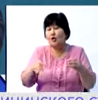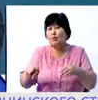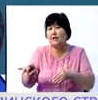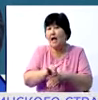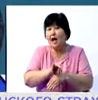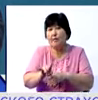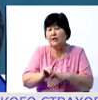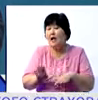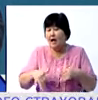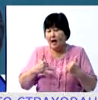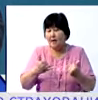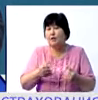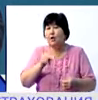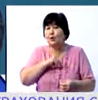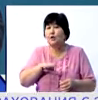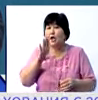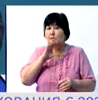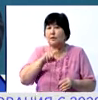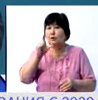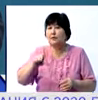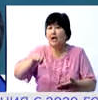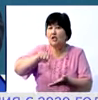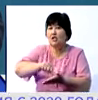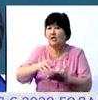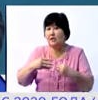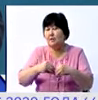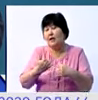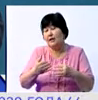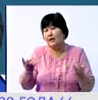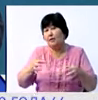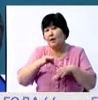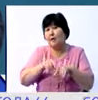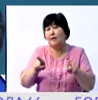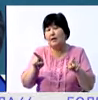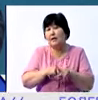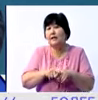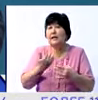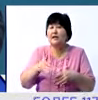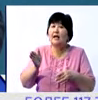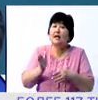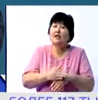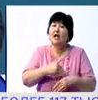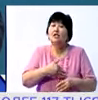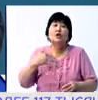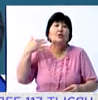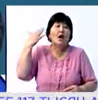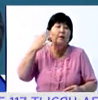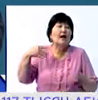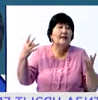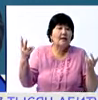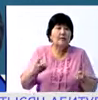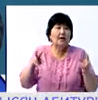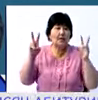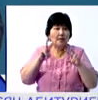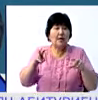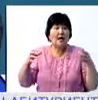мошенничества, обеспечить работой трудоспособных членов семей. Необходимо проводить работу по искоренению иждивенческой психологии. Необходимо